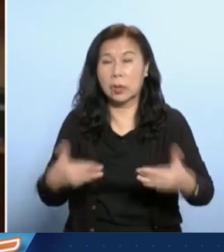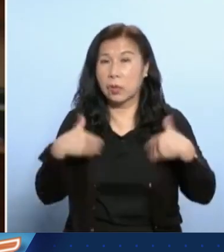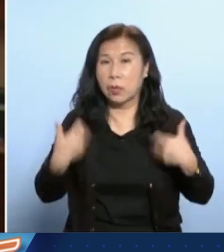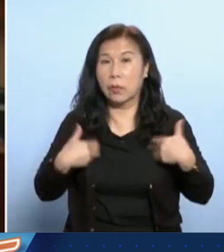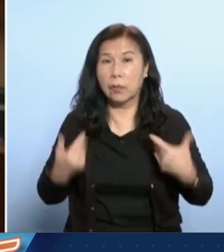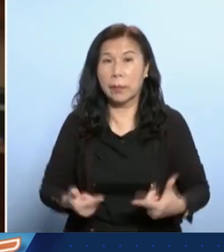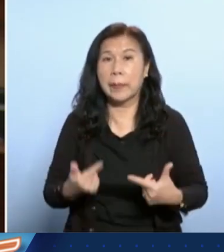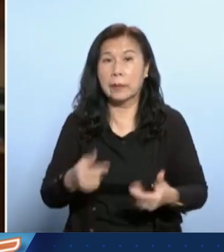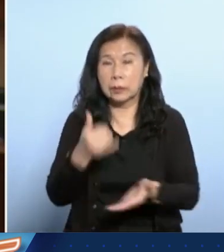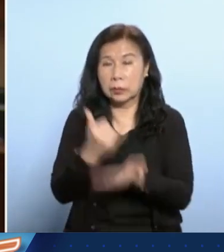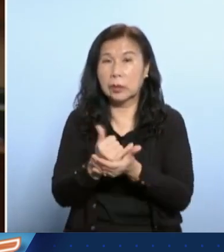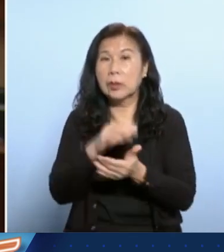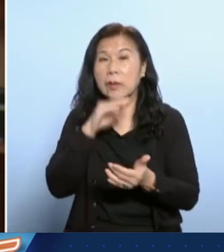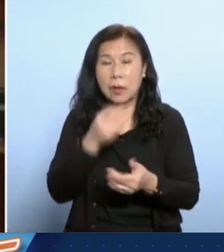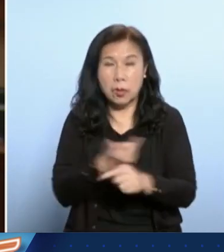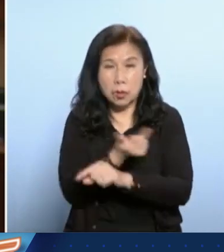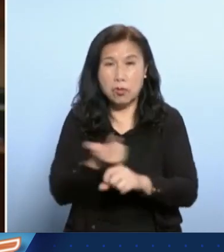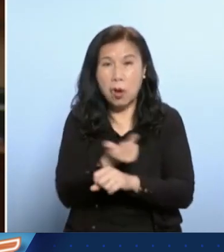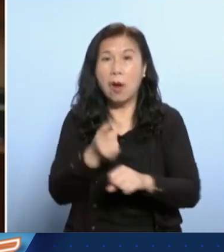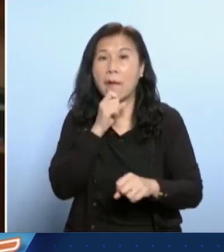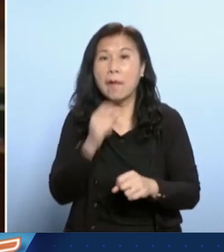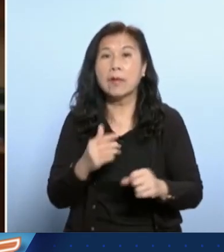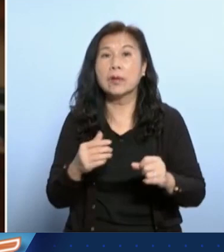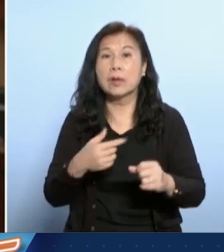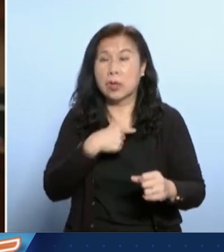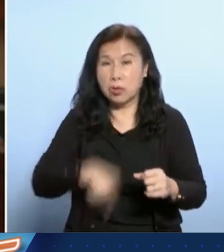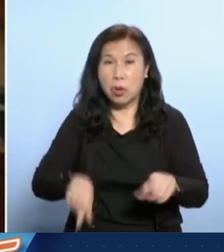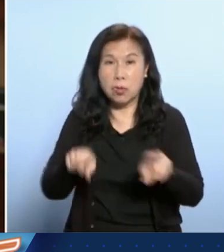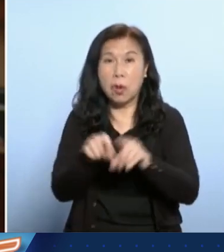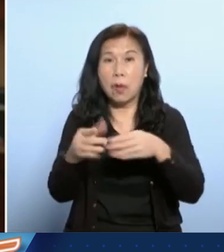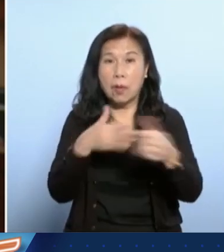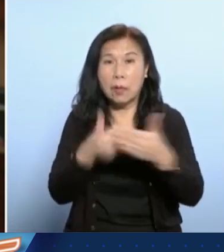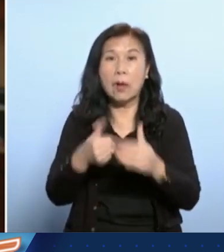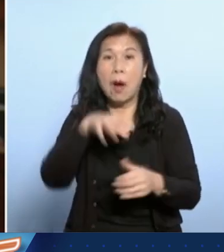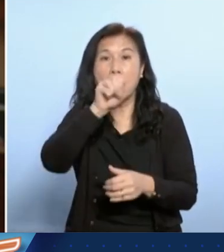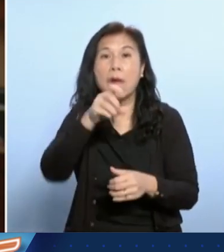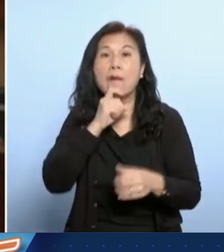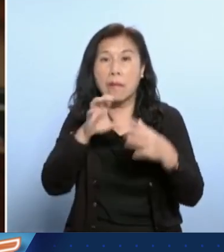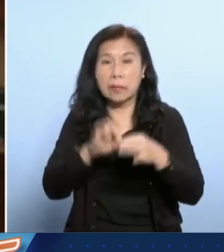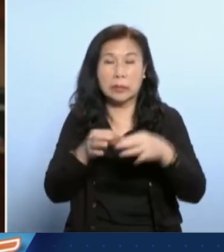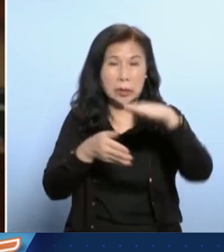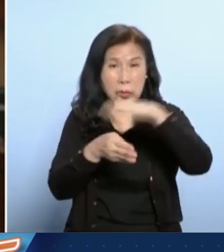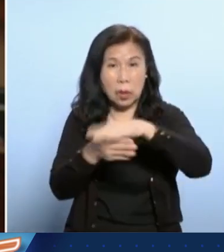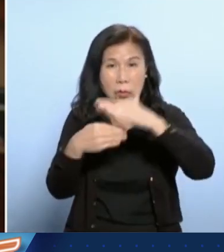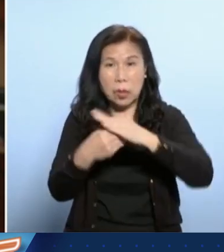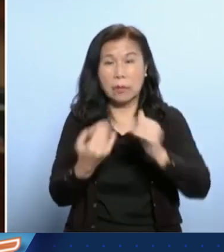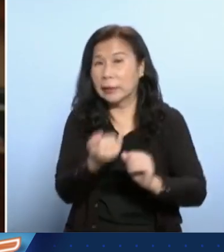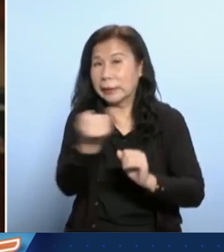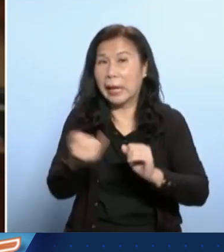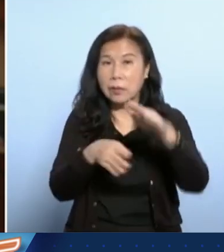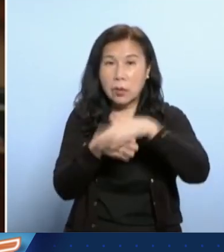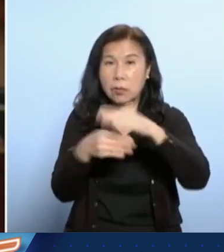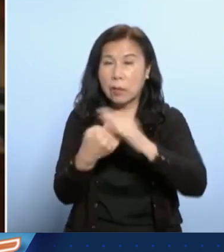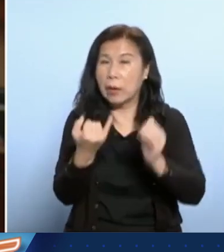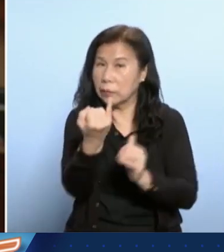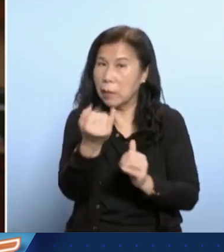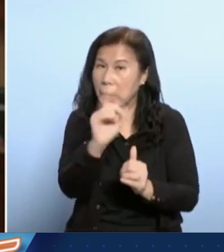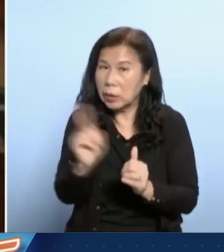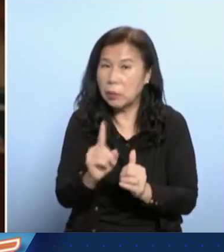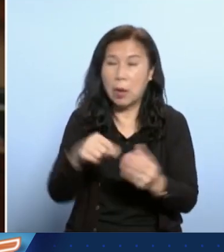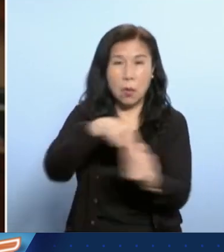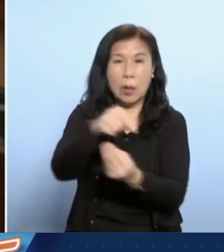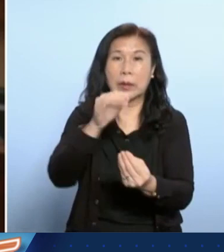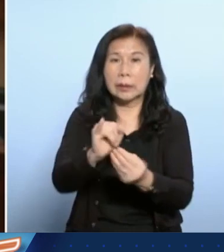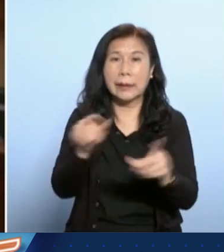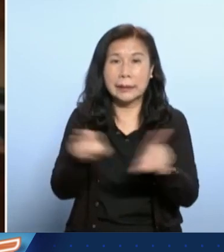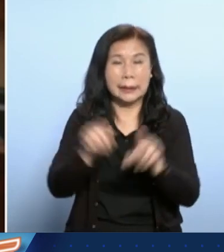開心嘅，一路咧頭先坐咗喺度好長時間，我見到咧我哋好多議員同事咧都係講關於咧呢個劏房或者劣質劏房嘅問題。我覺得咧大家咧